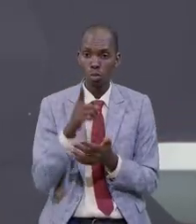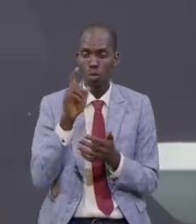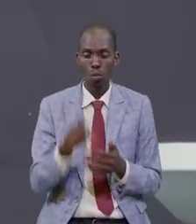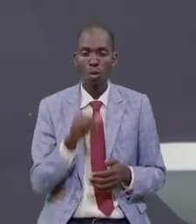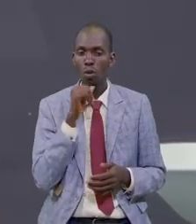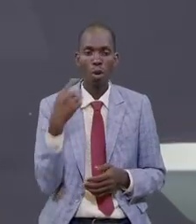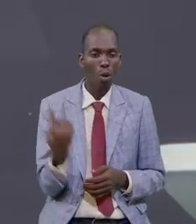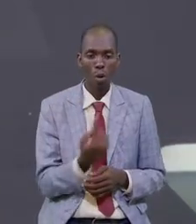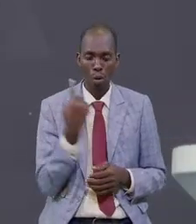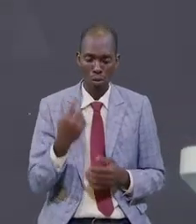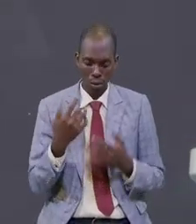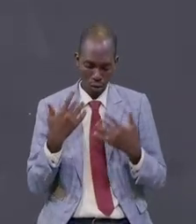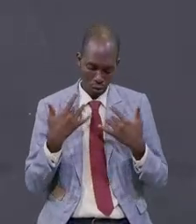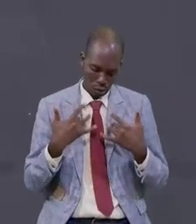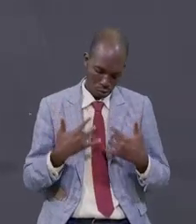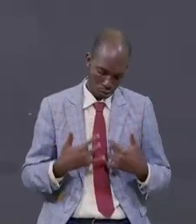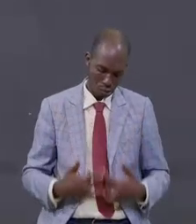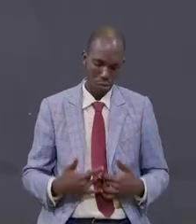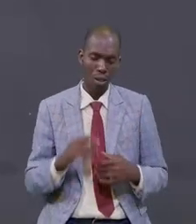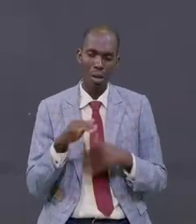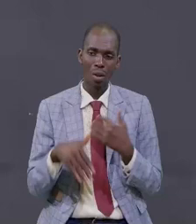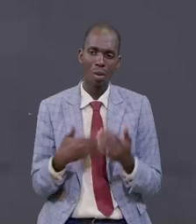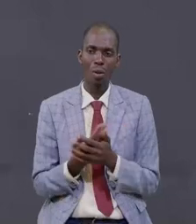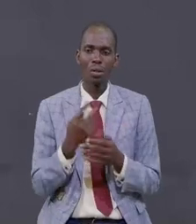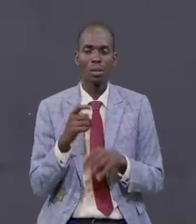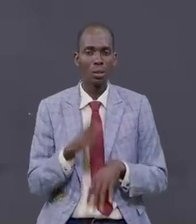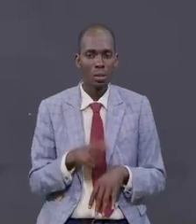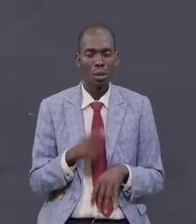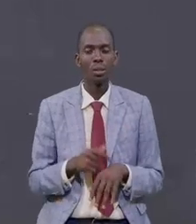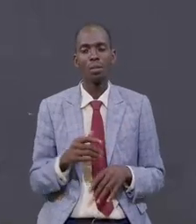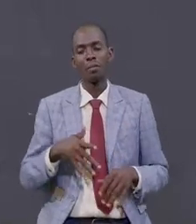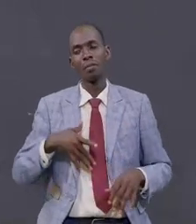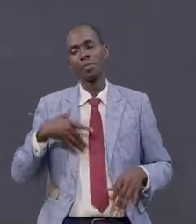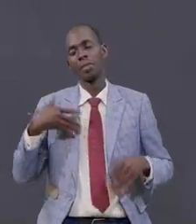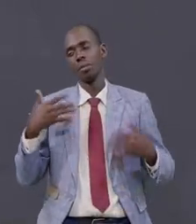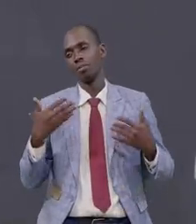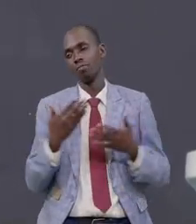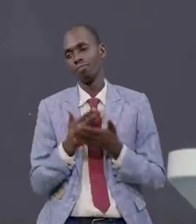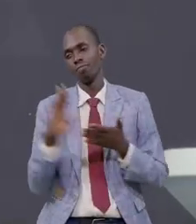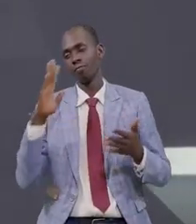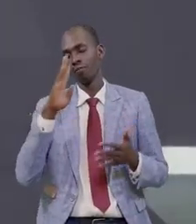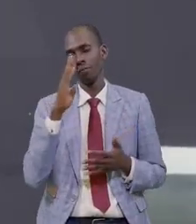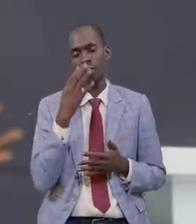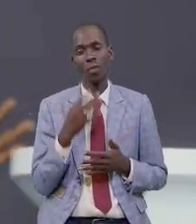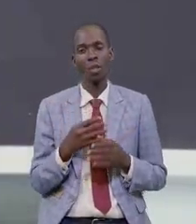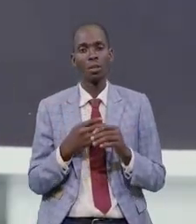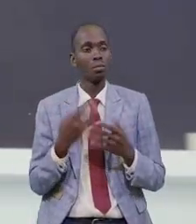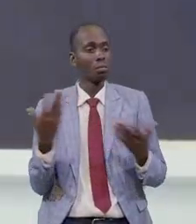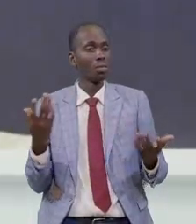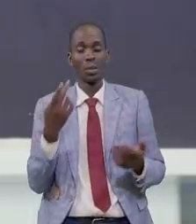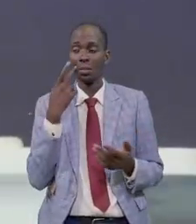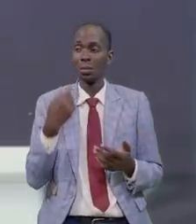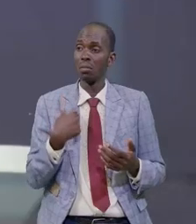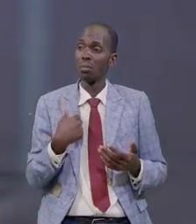vie tu ne vas pas avoir la tête baissée dans la misère dans le rejet regarde ce qu'ils ont fait contre moi oh je suis